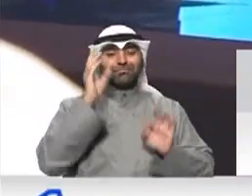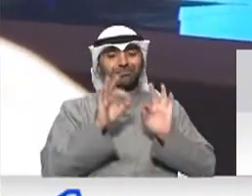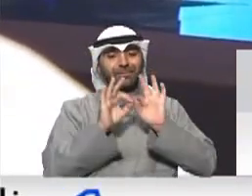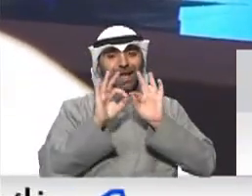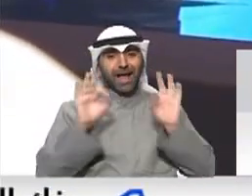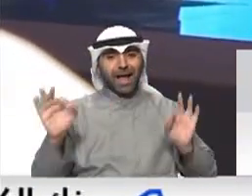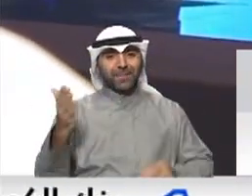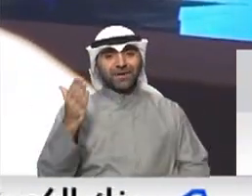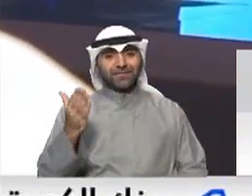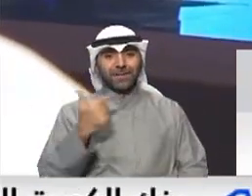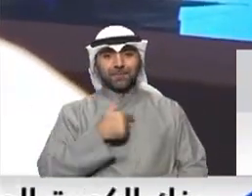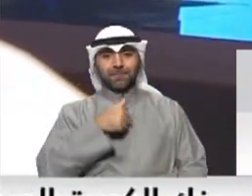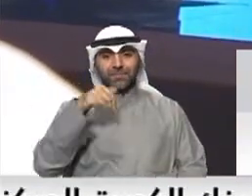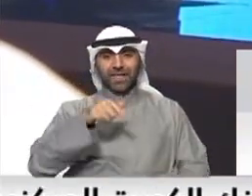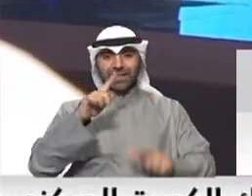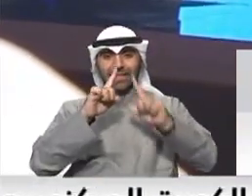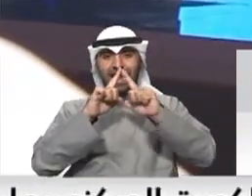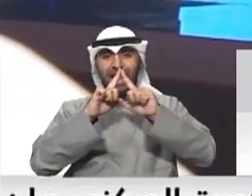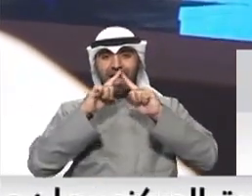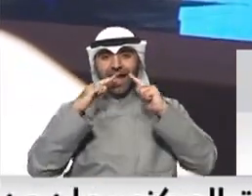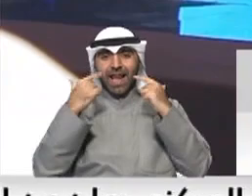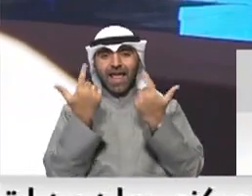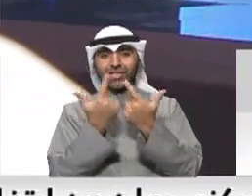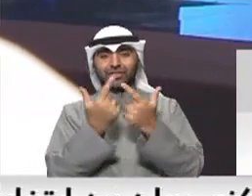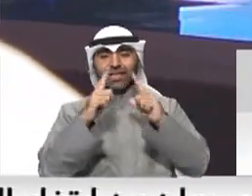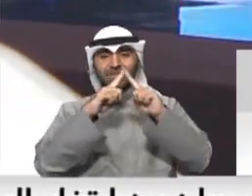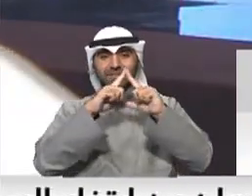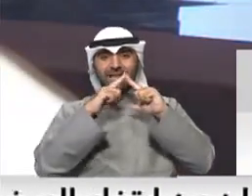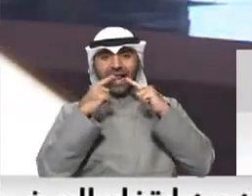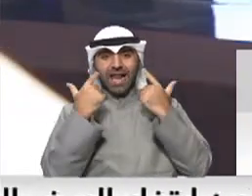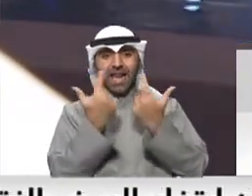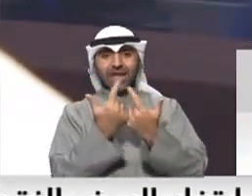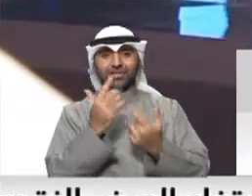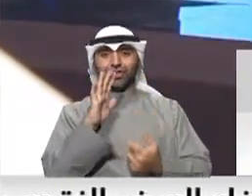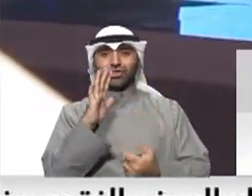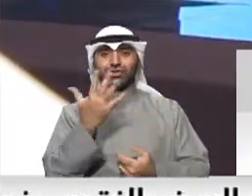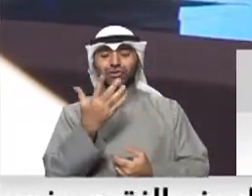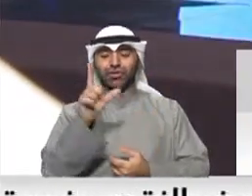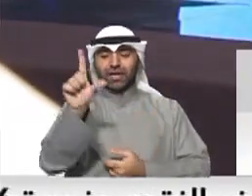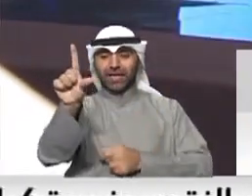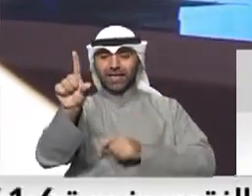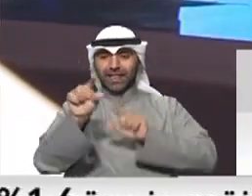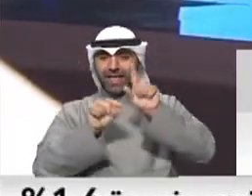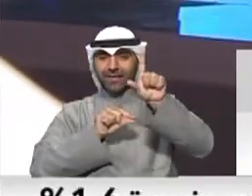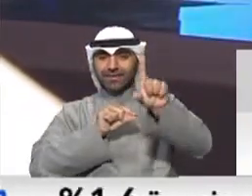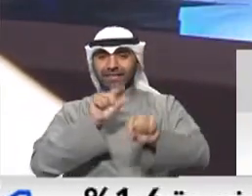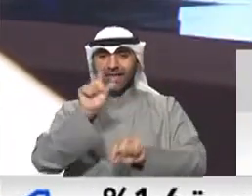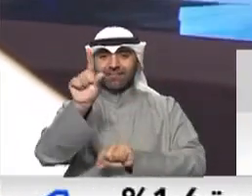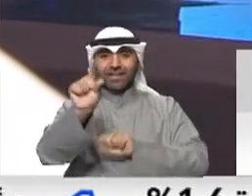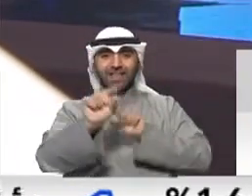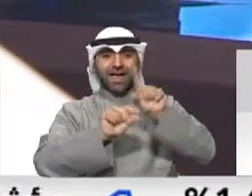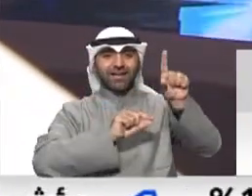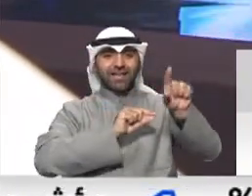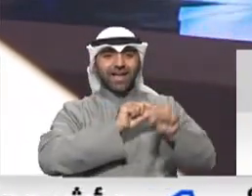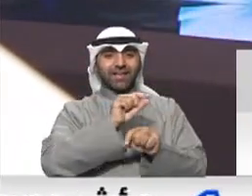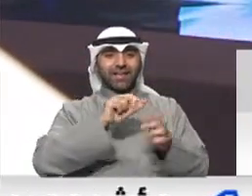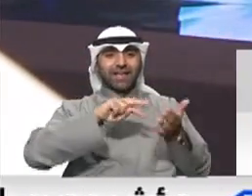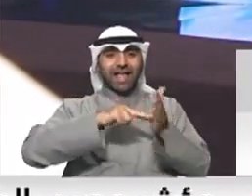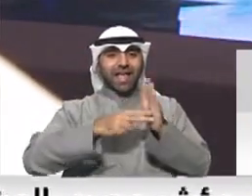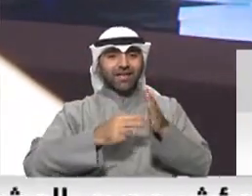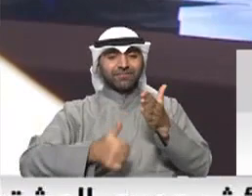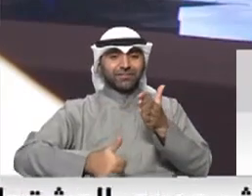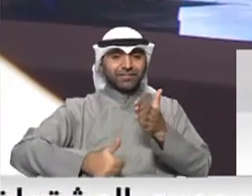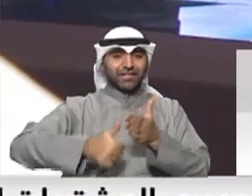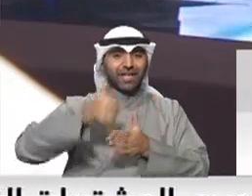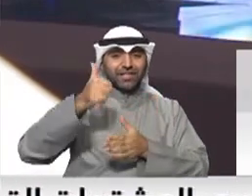اللي قعدنا فيها مع المخرج وتيم العمل، فشان راح تشوفون كل عمل كواليتي. فالمهرجان هذه فرصة حق الشباب انهم يطلعون حق المسرح